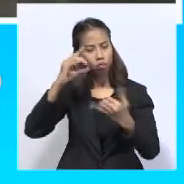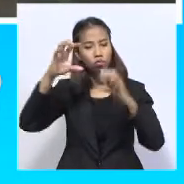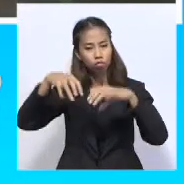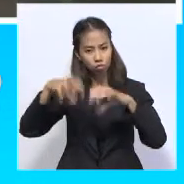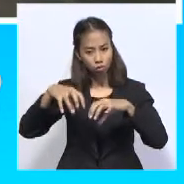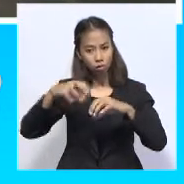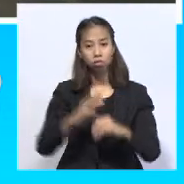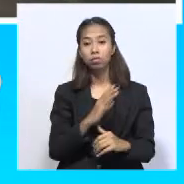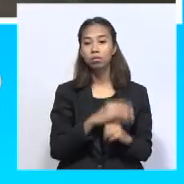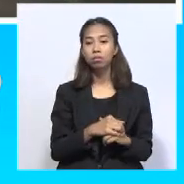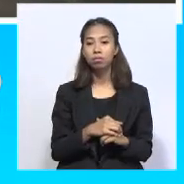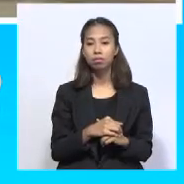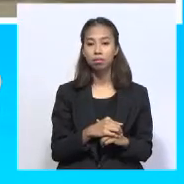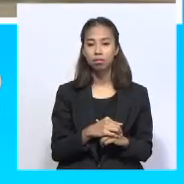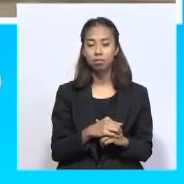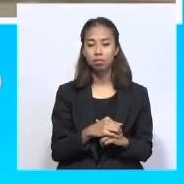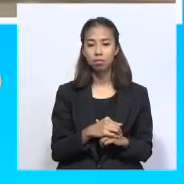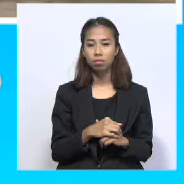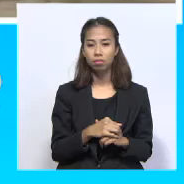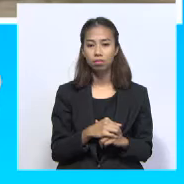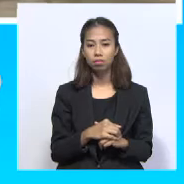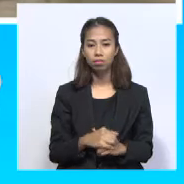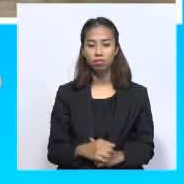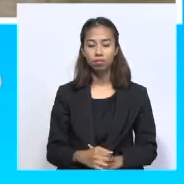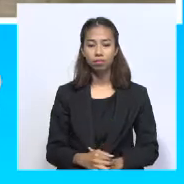เนี่ยก็ทำให้เกิดฝนอีกครั้งหนึ่งครับ